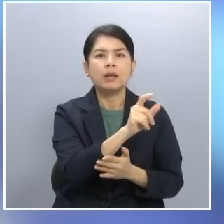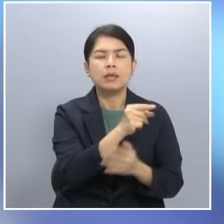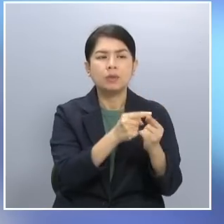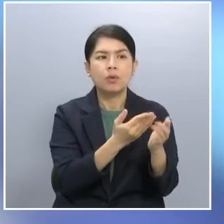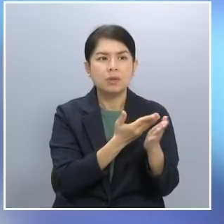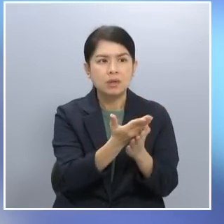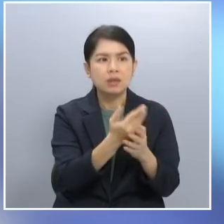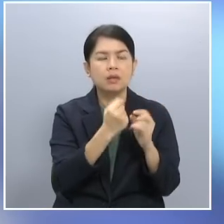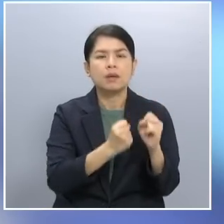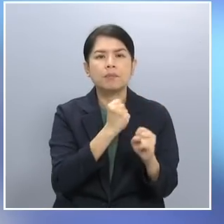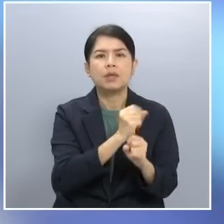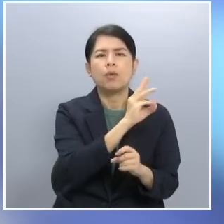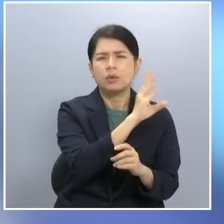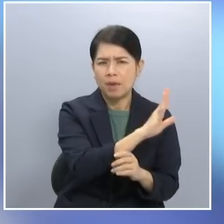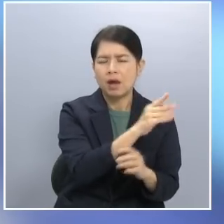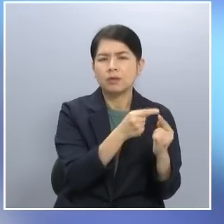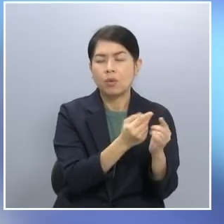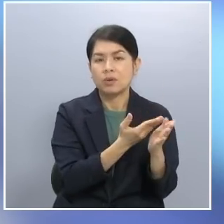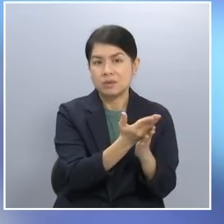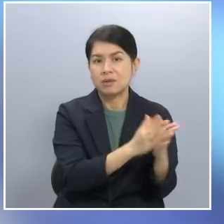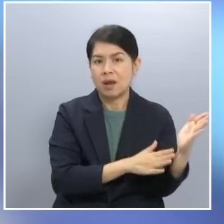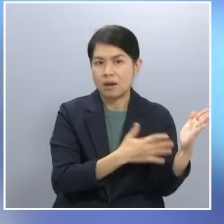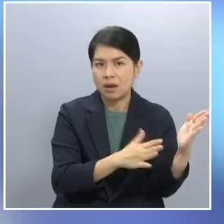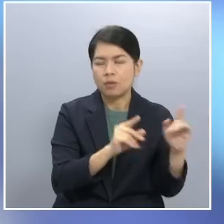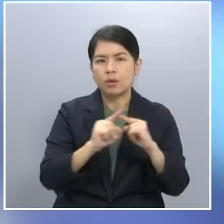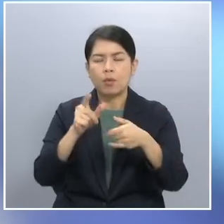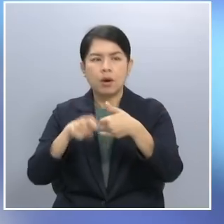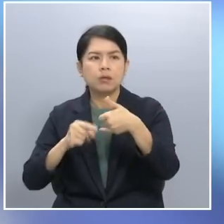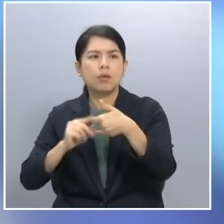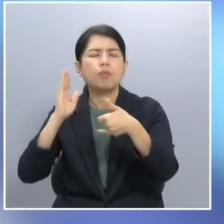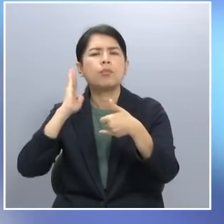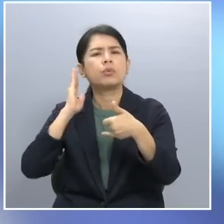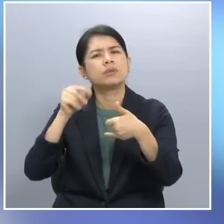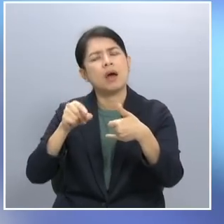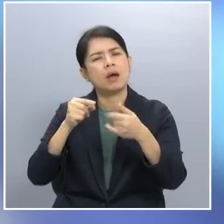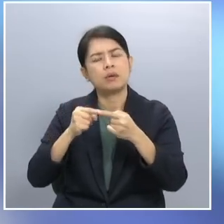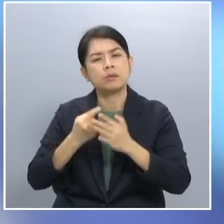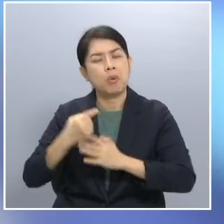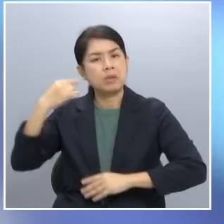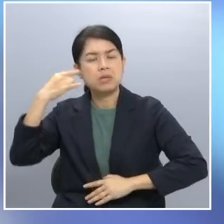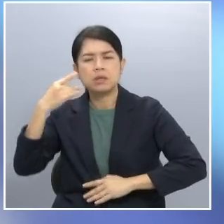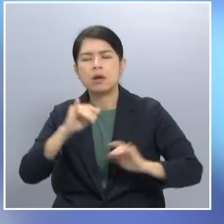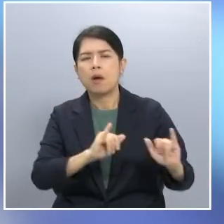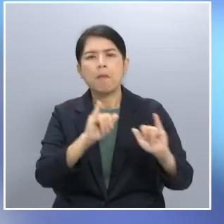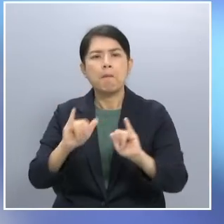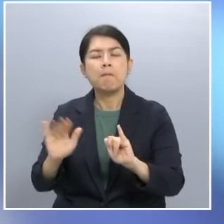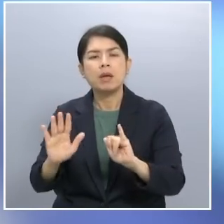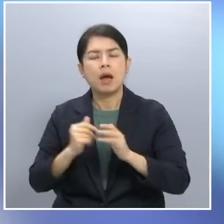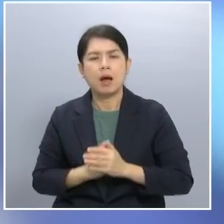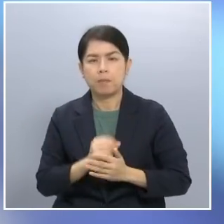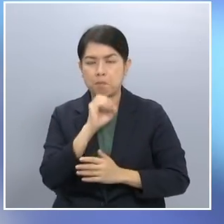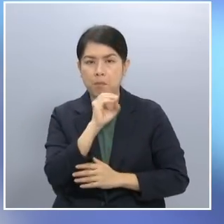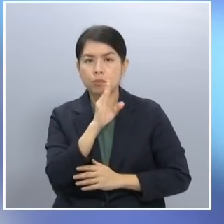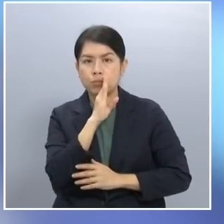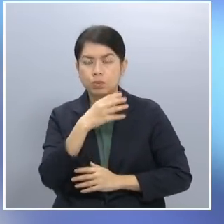65ผ่านได้ปีกว่าๆแล้วคุณลุงเดชาเนี่ยไม่ยอมย้ายออกพร้อมกับบอกว่าถ้าอยากได้เนี่ยก็ไปฟ้องเอ